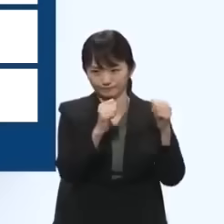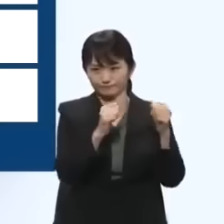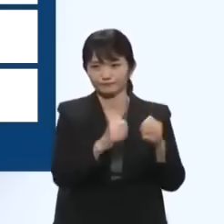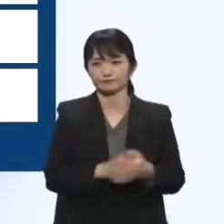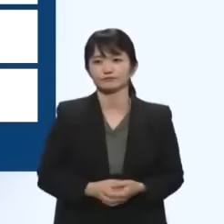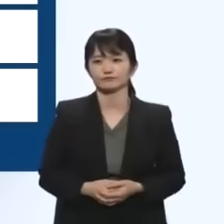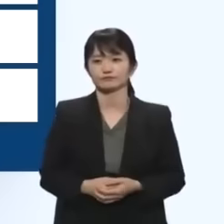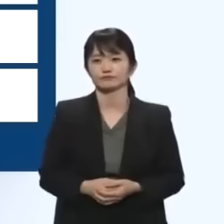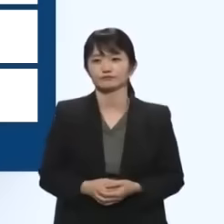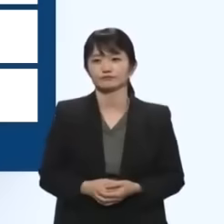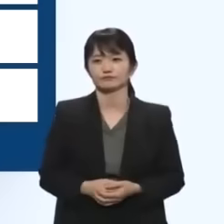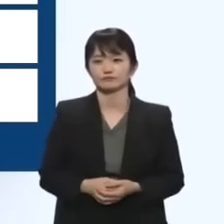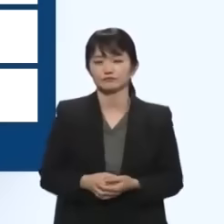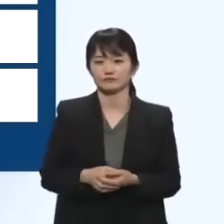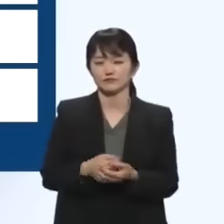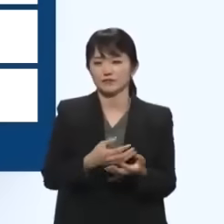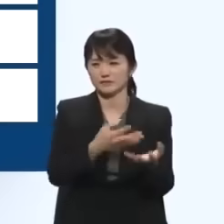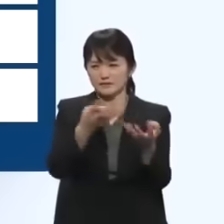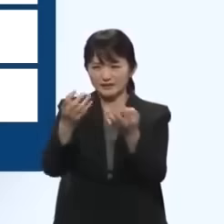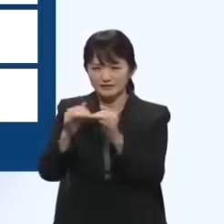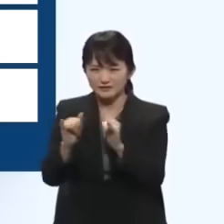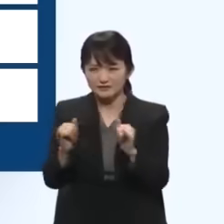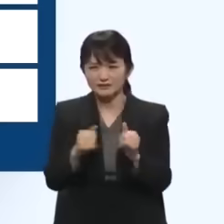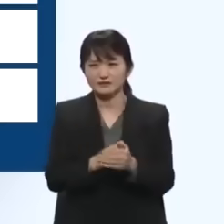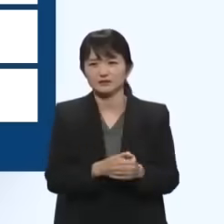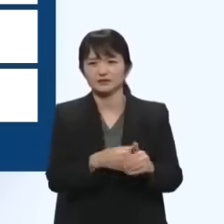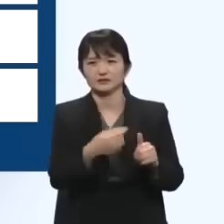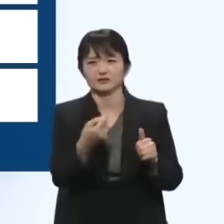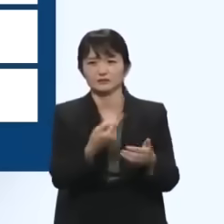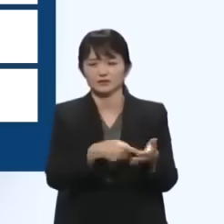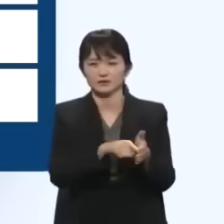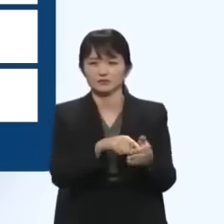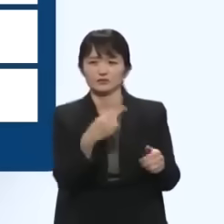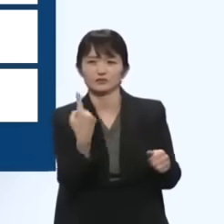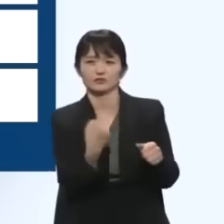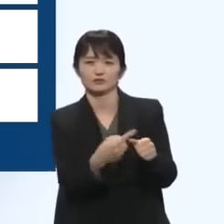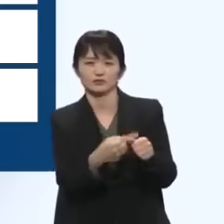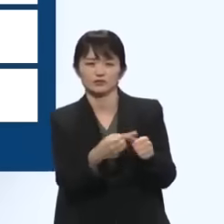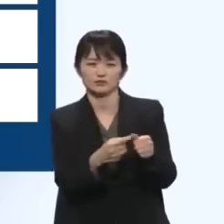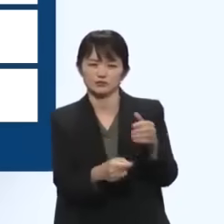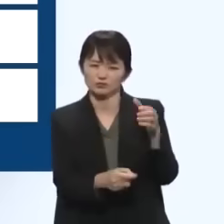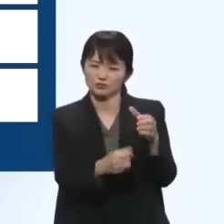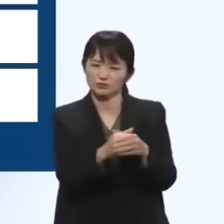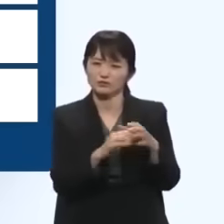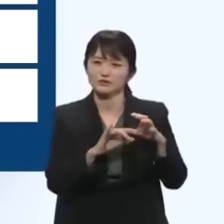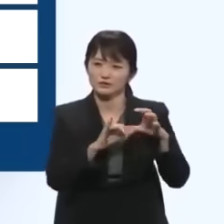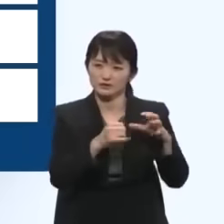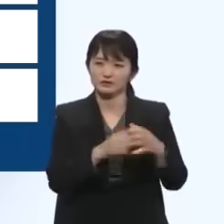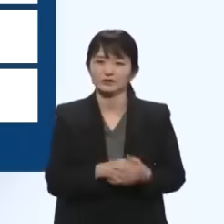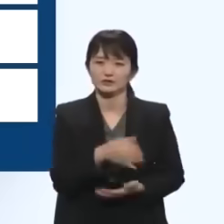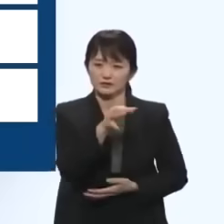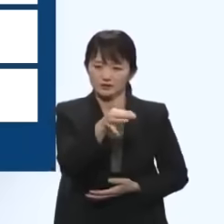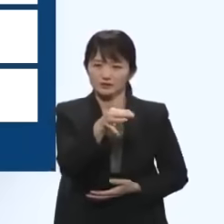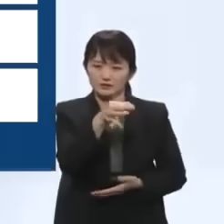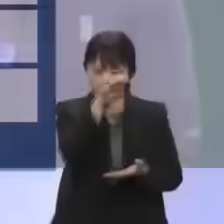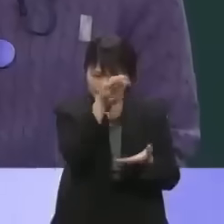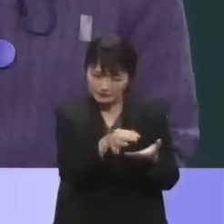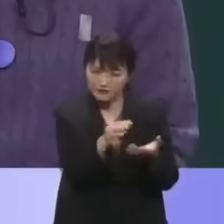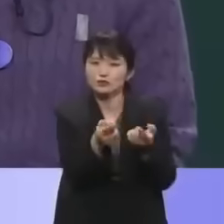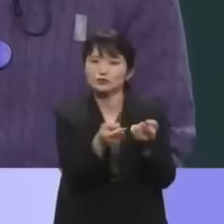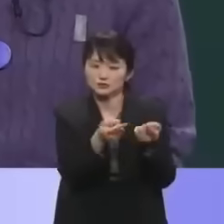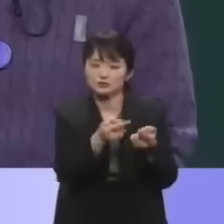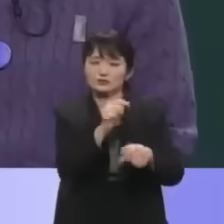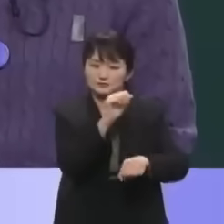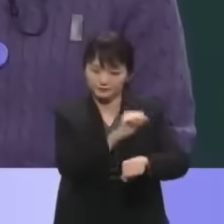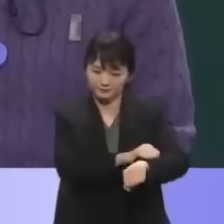위하면 욕먹는 희한한 세상 가격 조절 정말 잘했음 대부분이 이제 백종원 씨와 함께하는 상인들의